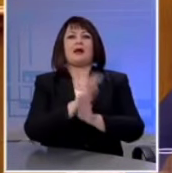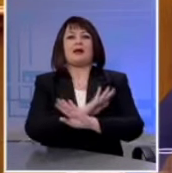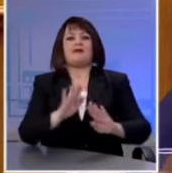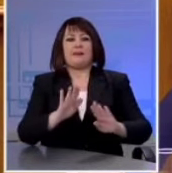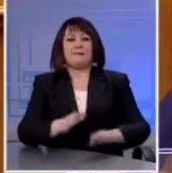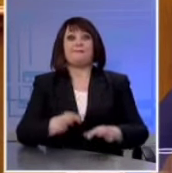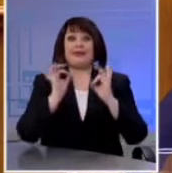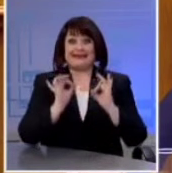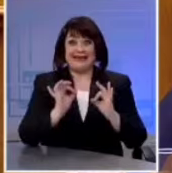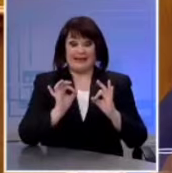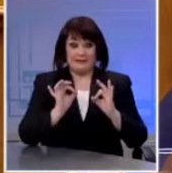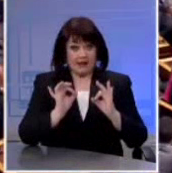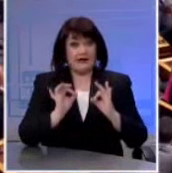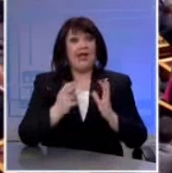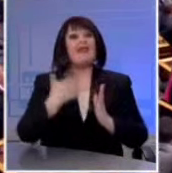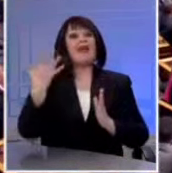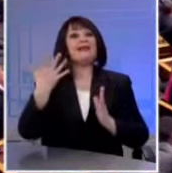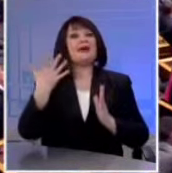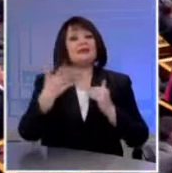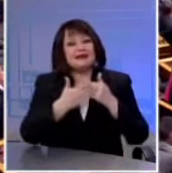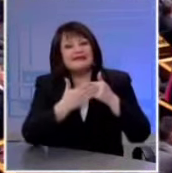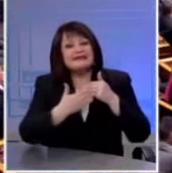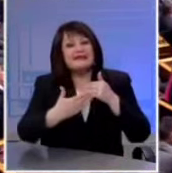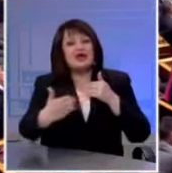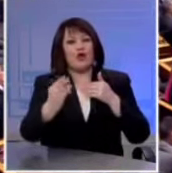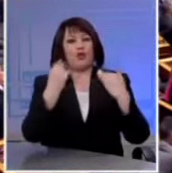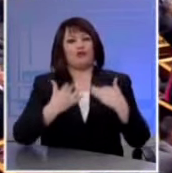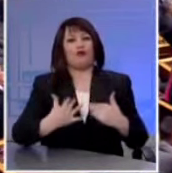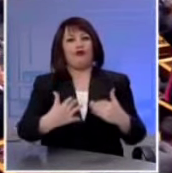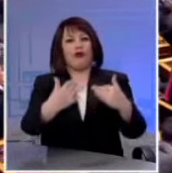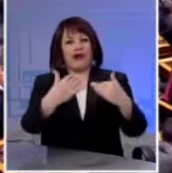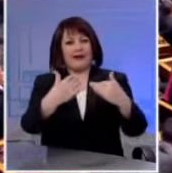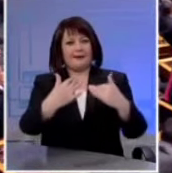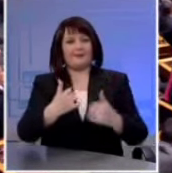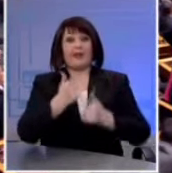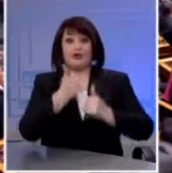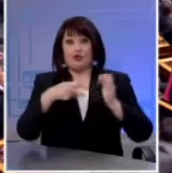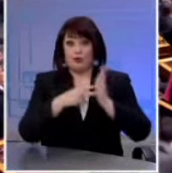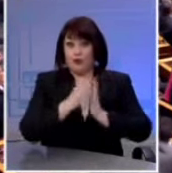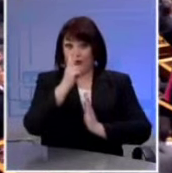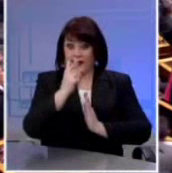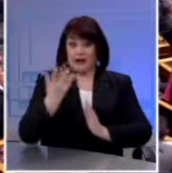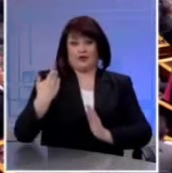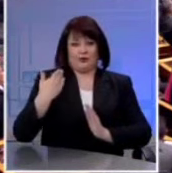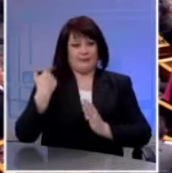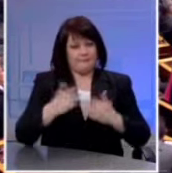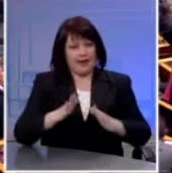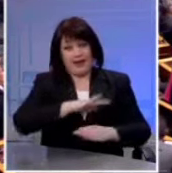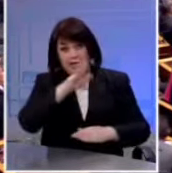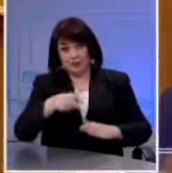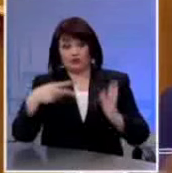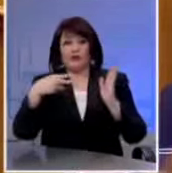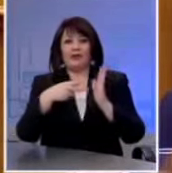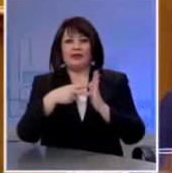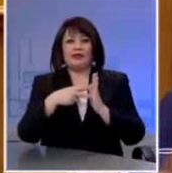Συγκεκριμένα κατά τη 15η κοινοβουλευτική περίοδο, την περίοδο της εκλογής του Ιούνιου του 12 ως το Γενάρη του